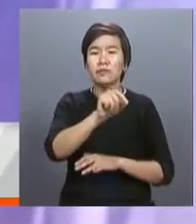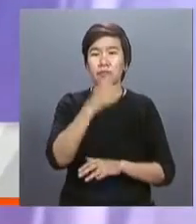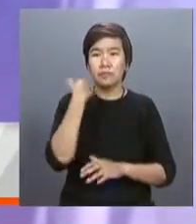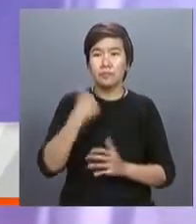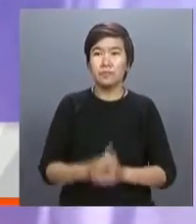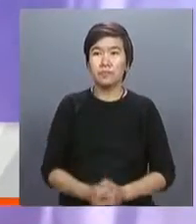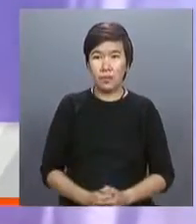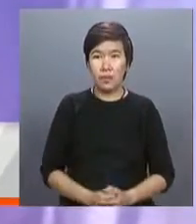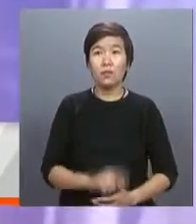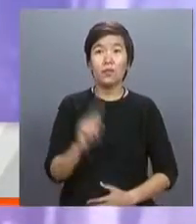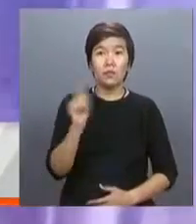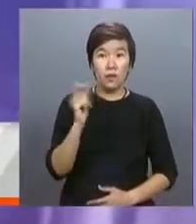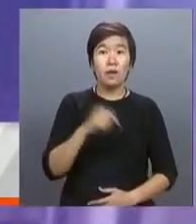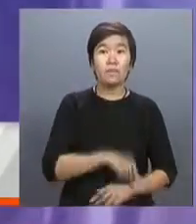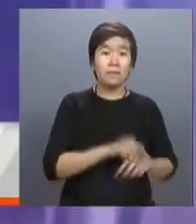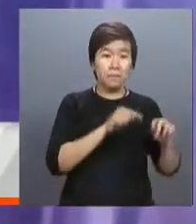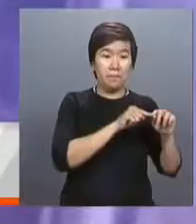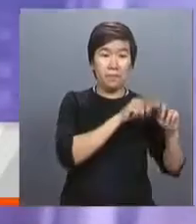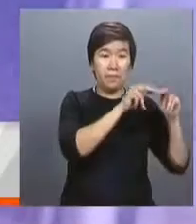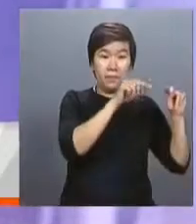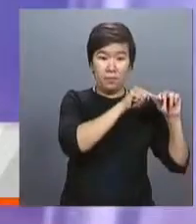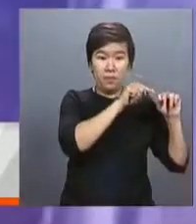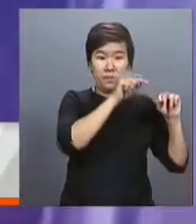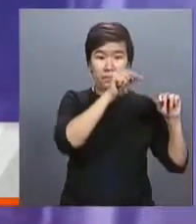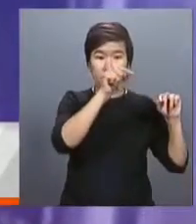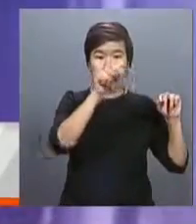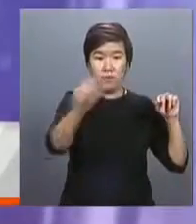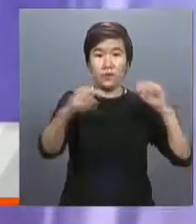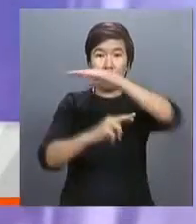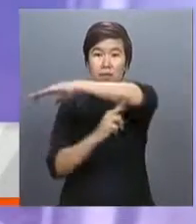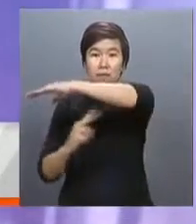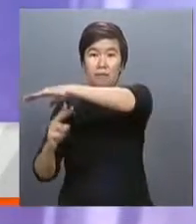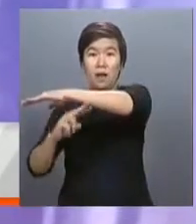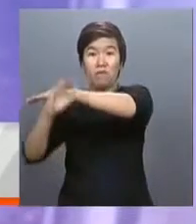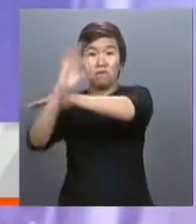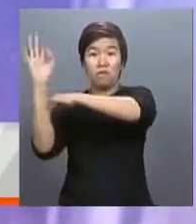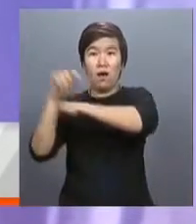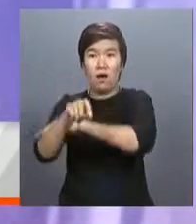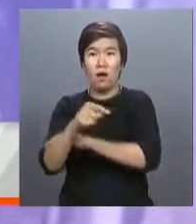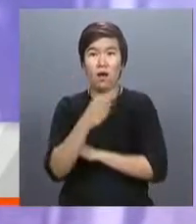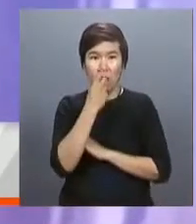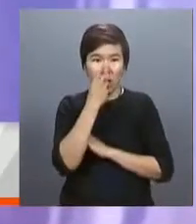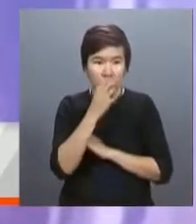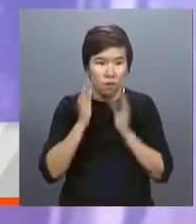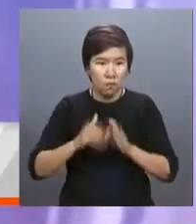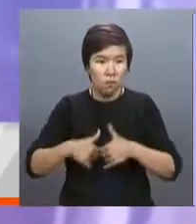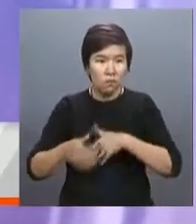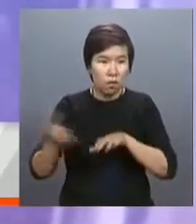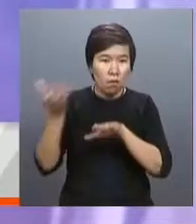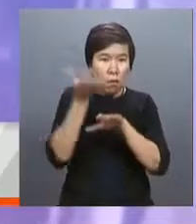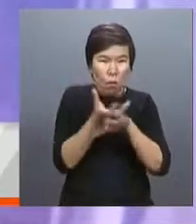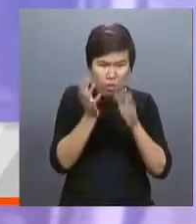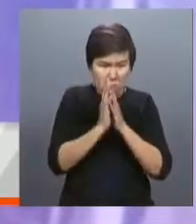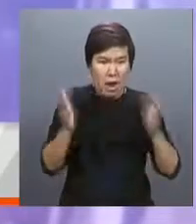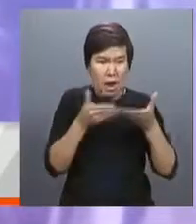ดศรีบุญเรืองสิ้นสุดที่สะพานผ่านฟ้าระหว่างเกิดเหตุพบว่ามีผู้โดยสารเต็มลำเรือเหตุการณ์นี้เกิดขึ้นเวลาประมาณ6นาฬิกาเศษ